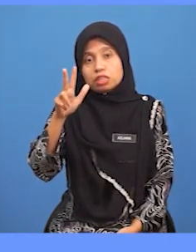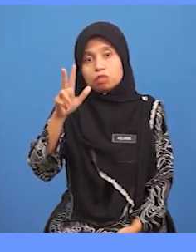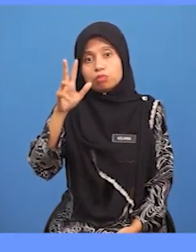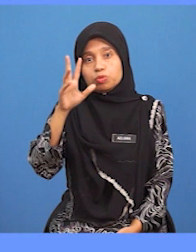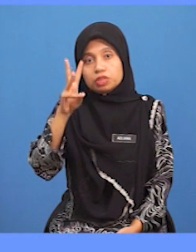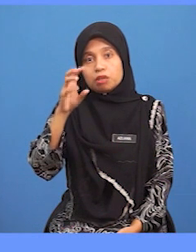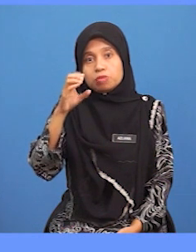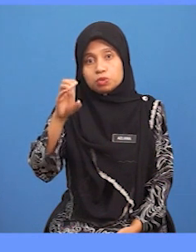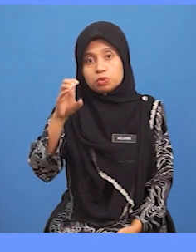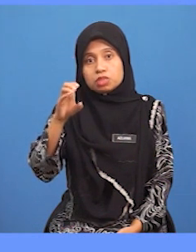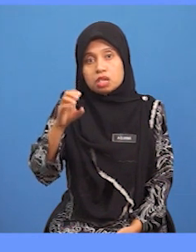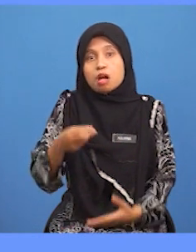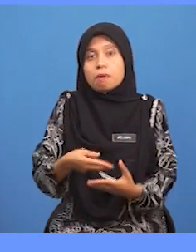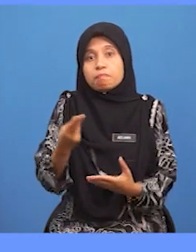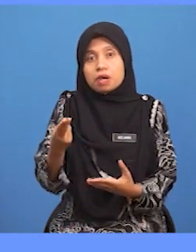RM23,400. Bahan langsung